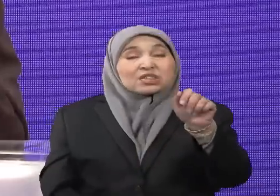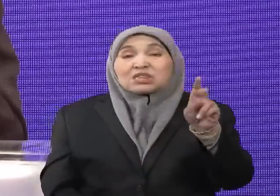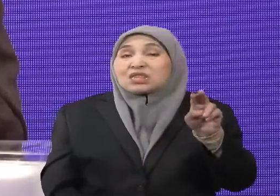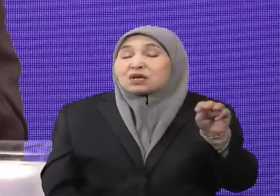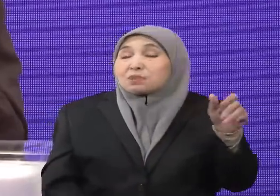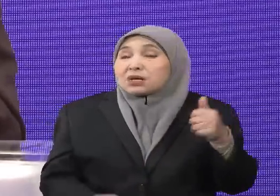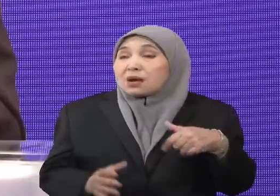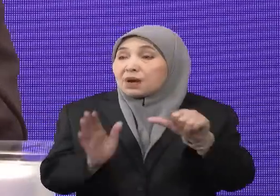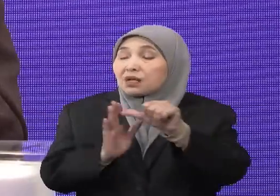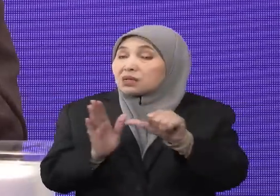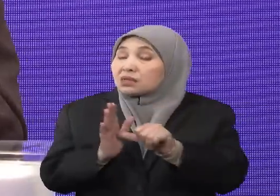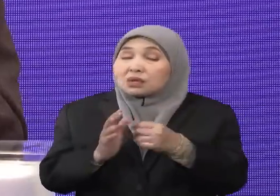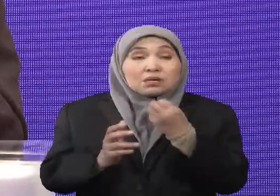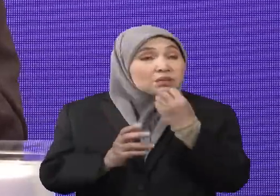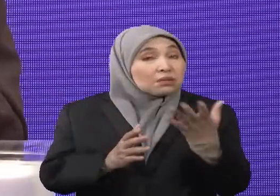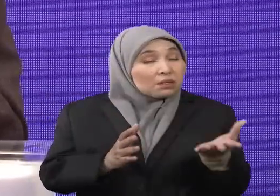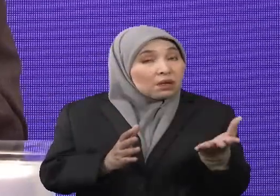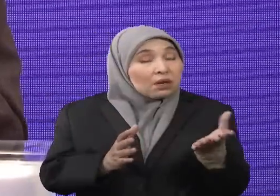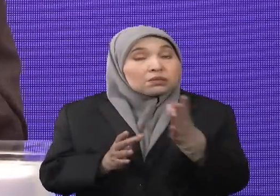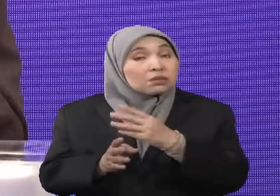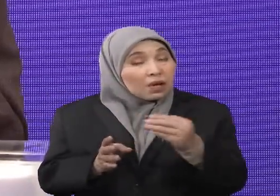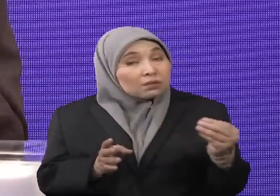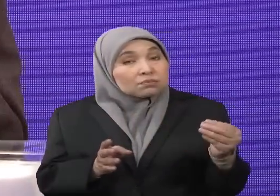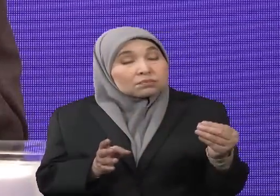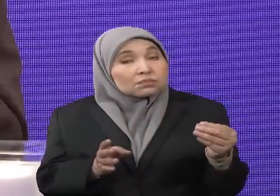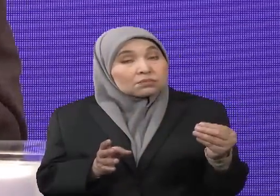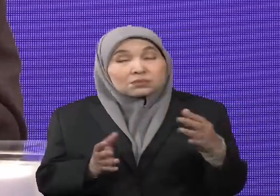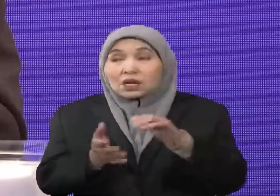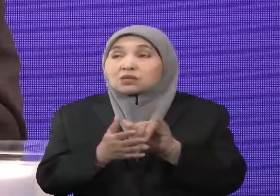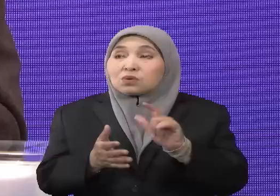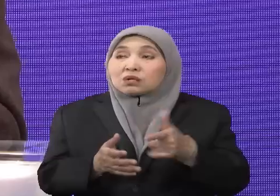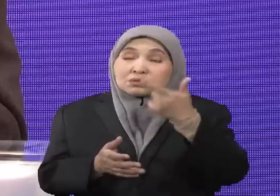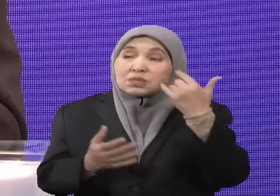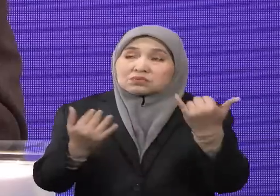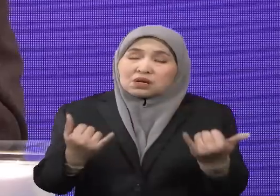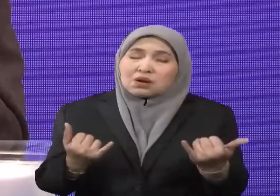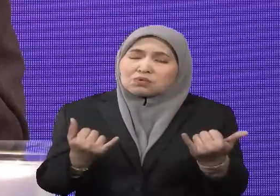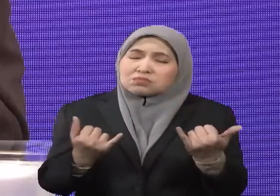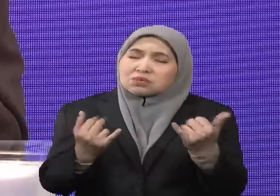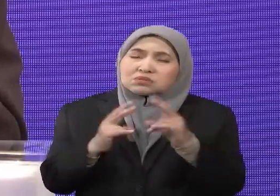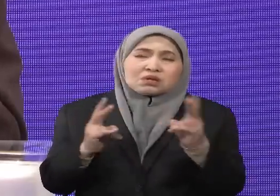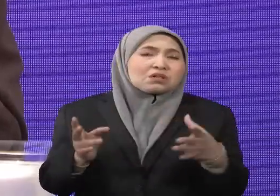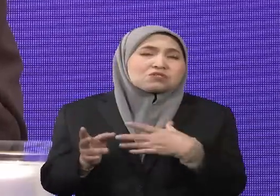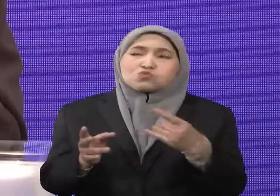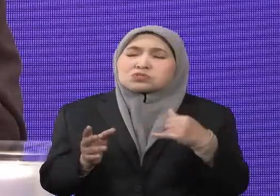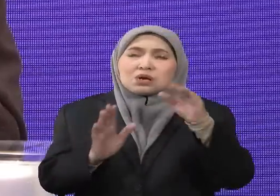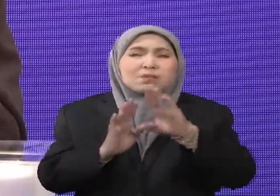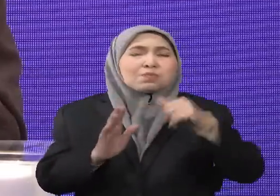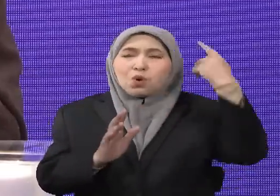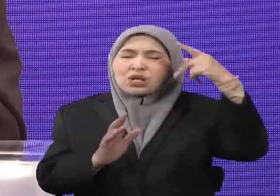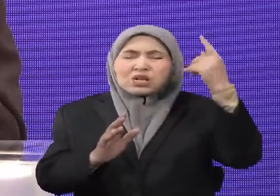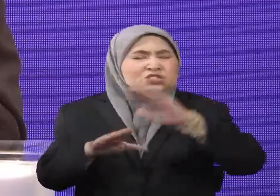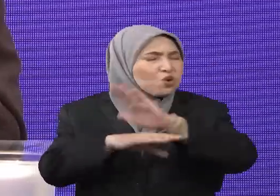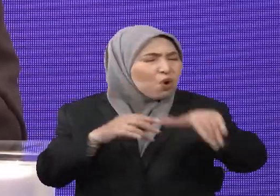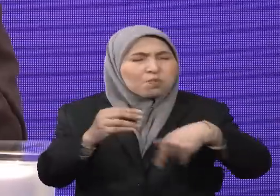fakta yang dinyatakan dan Itulah sebabnya orang terlalu suka berpolitik semua benda tidak